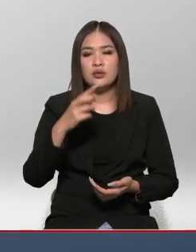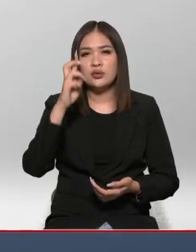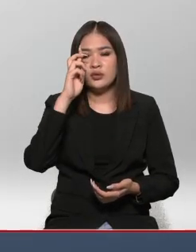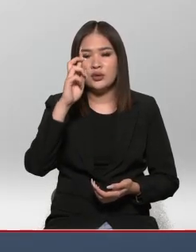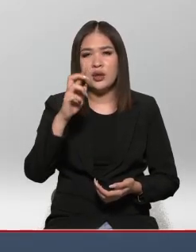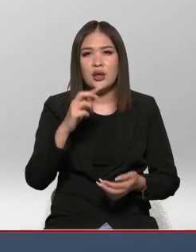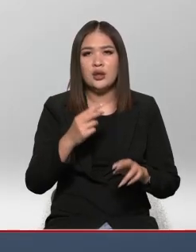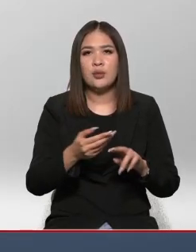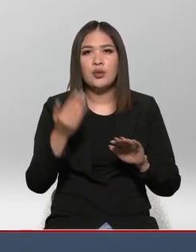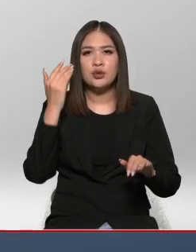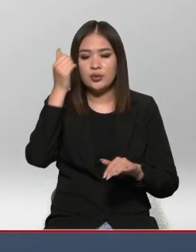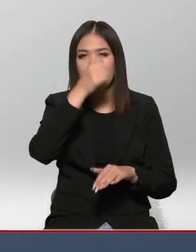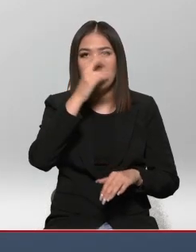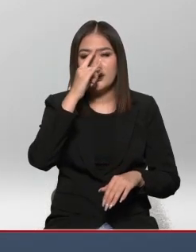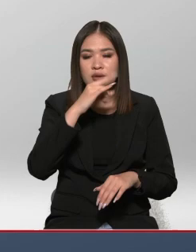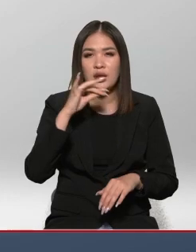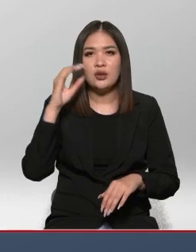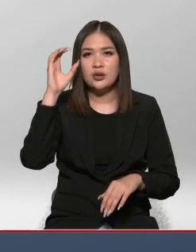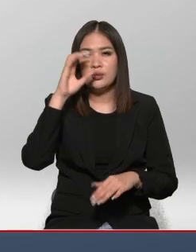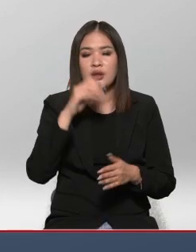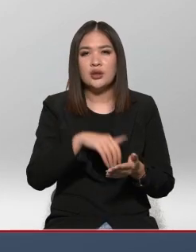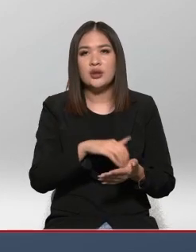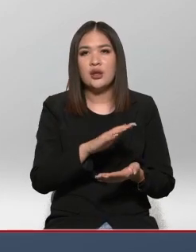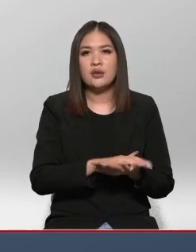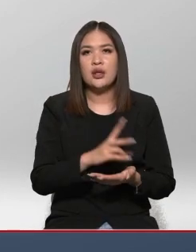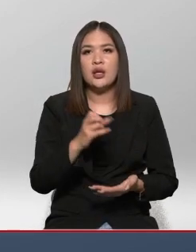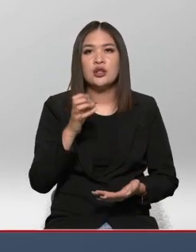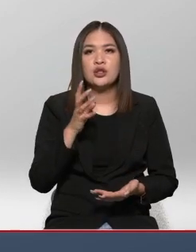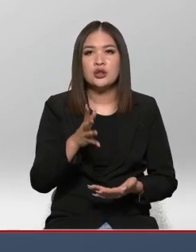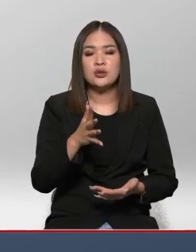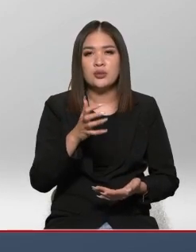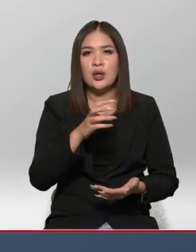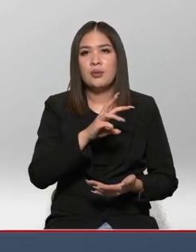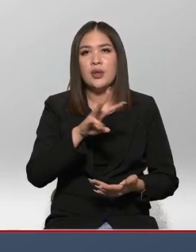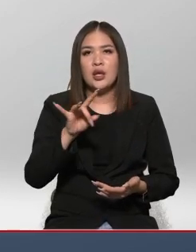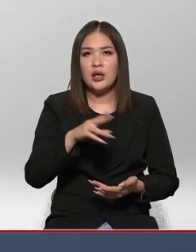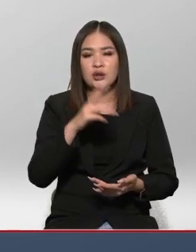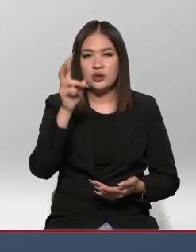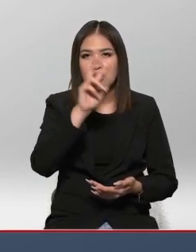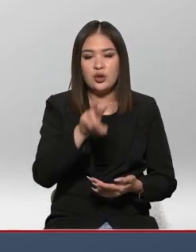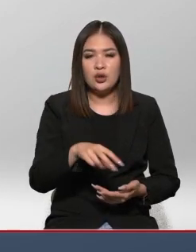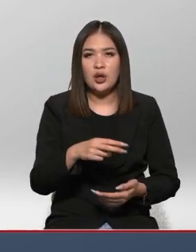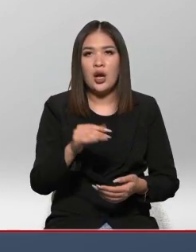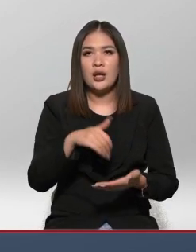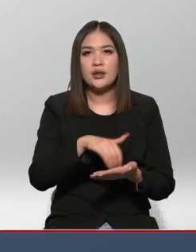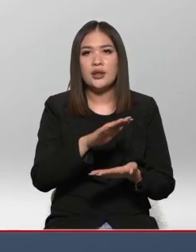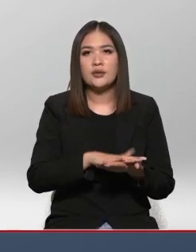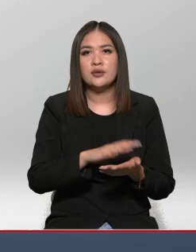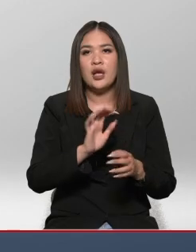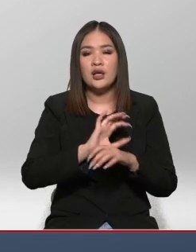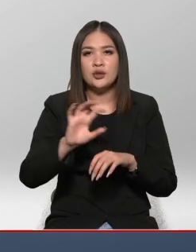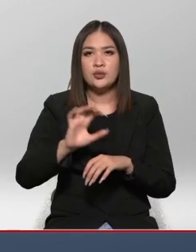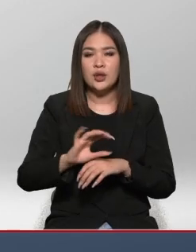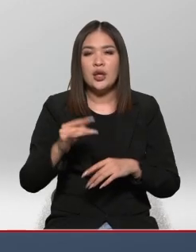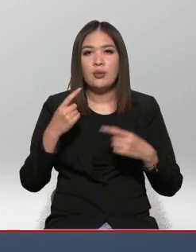растет. В прошлом году Казахстан и Узбекистан наторговали почти на 4,5 миллиардов долларов, а объемы поставок выросли на треть. Мы